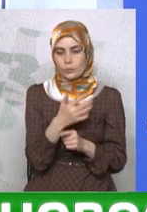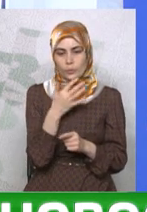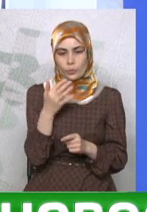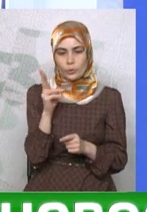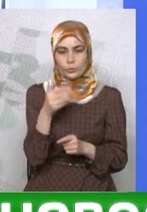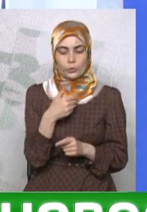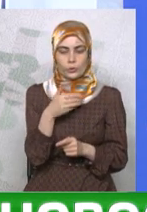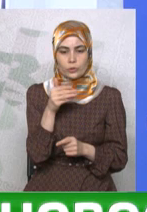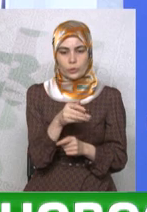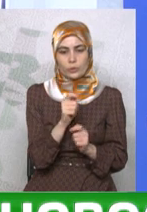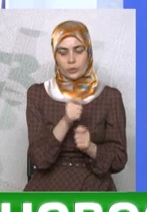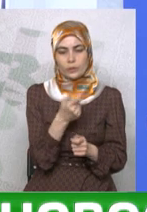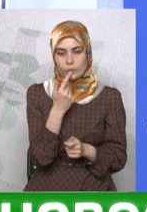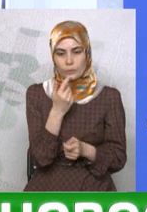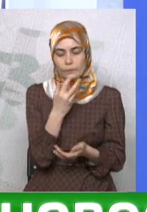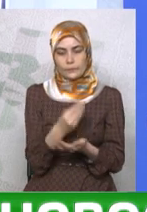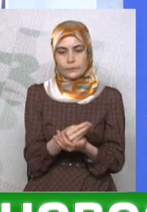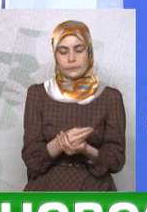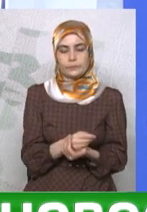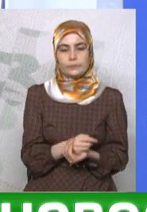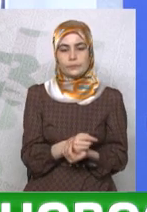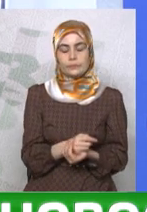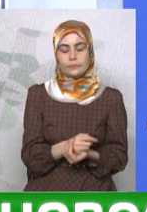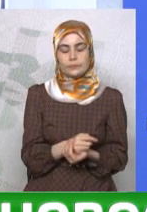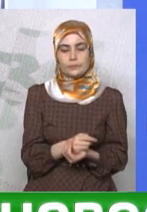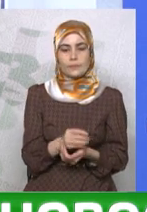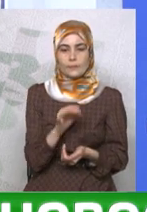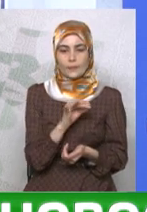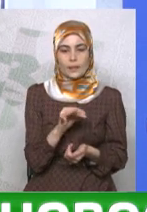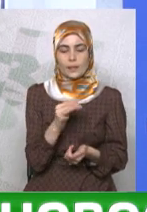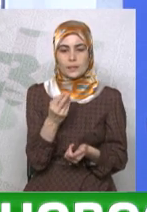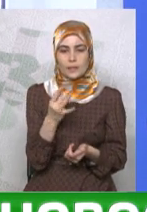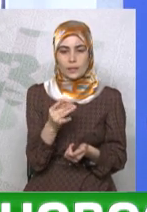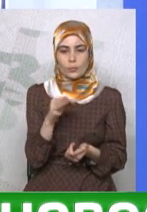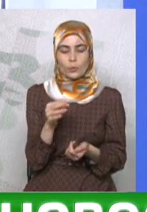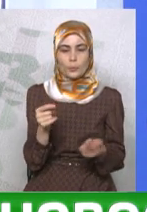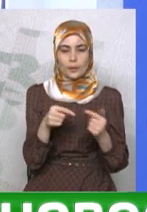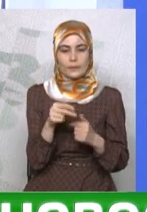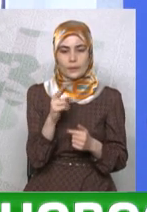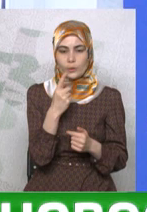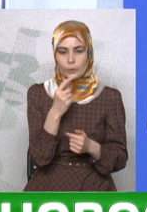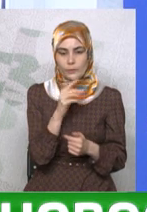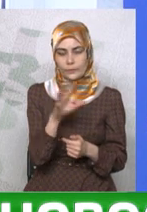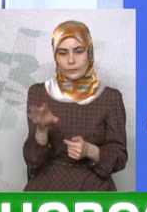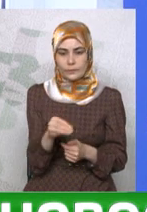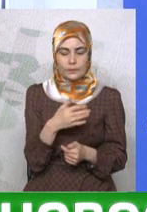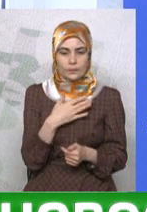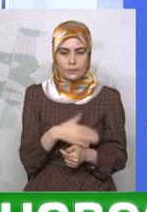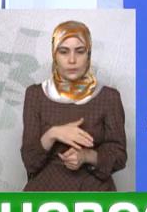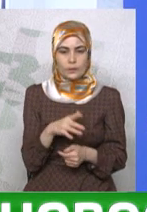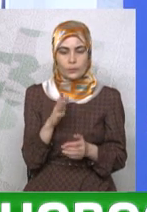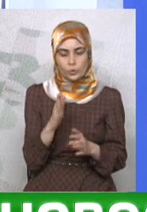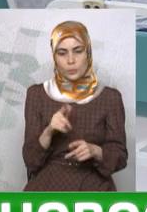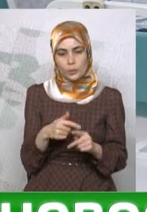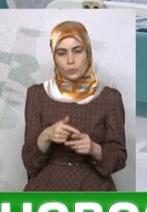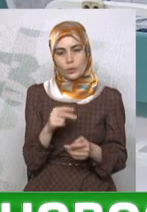желающих. И центр по переливанию крови очень доволен. Будем эту работу